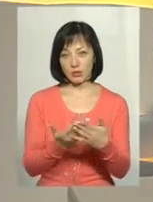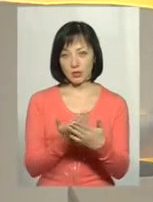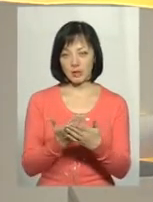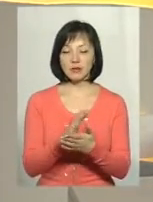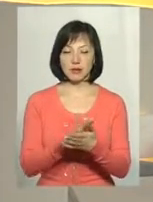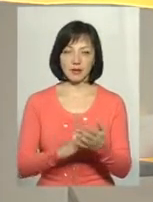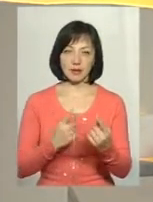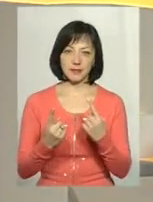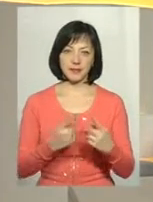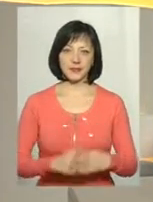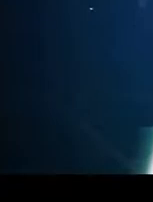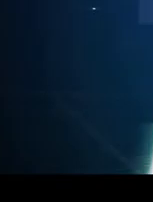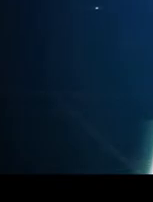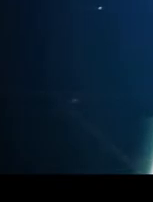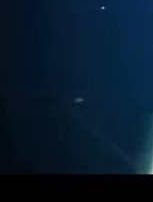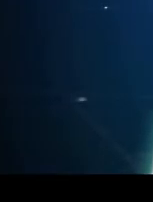далі продовжимо.